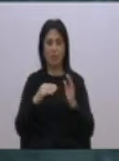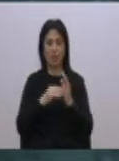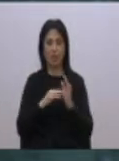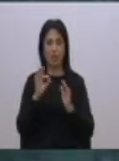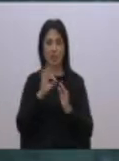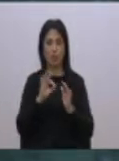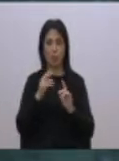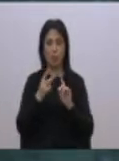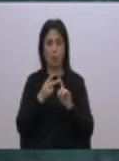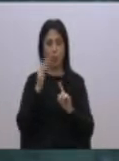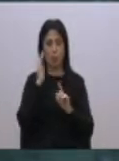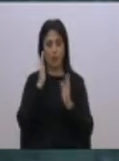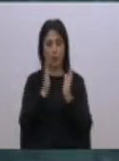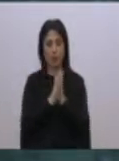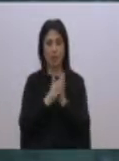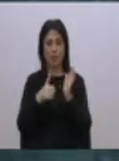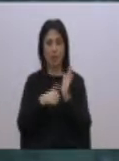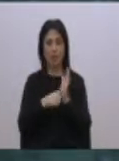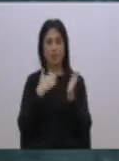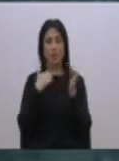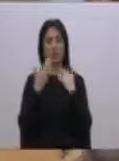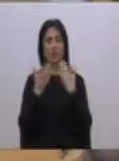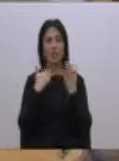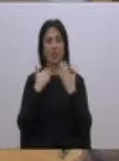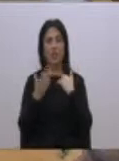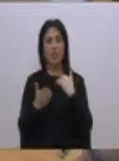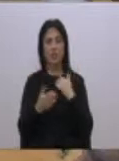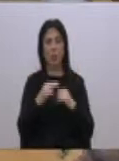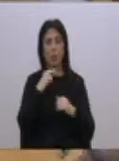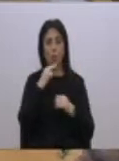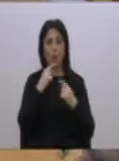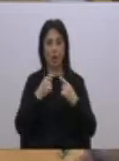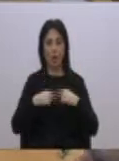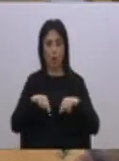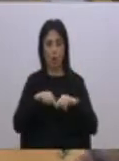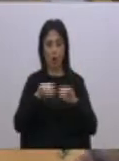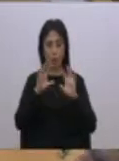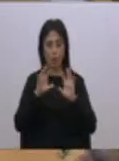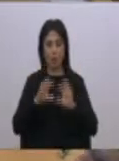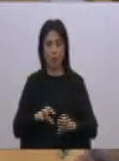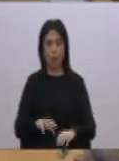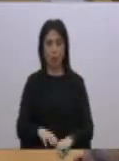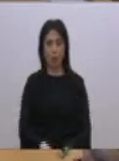ta o bază me ori mosme tot ce ar tot kentesc regim. Curat greba organul canon.